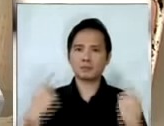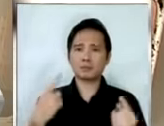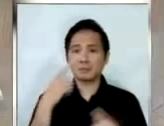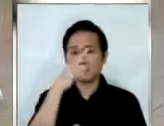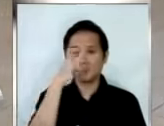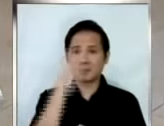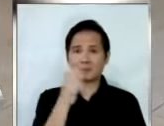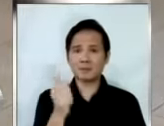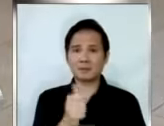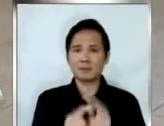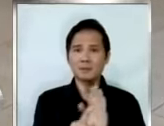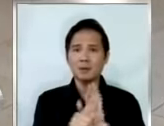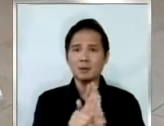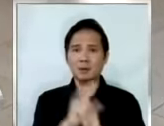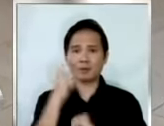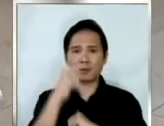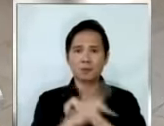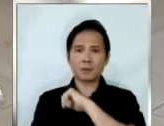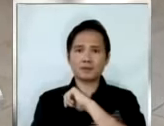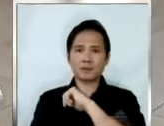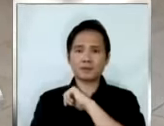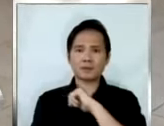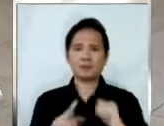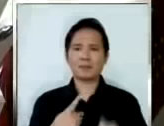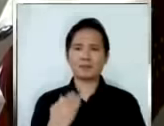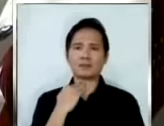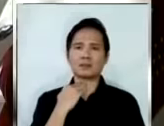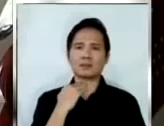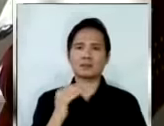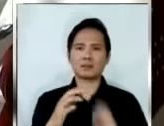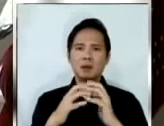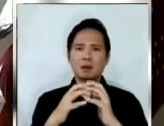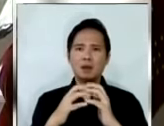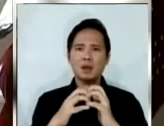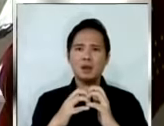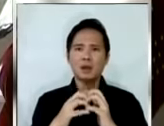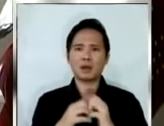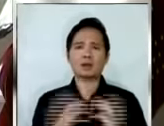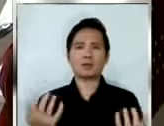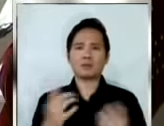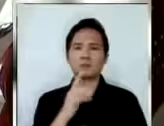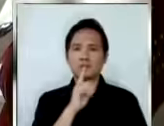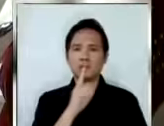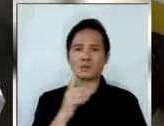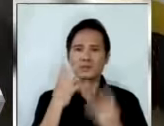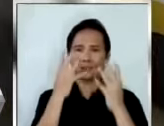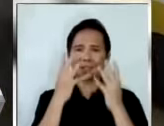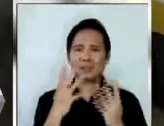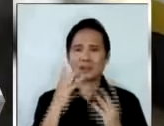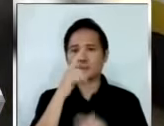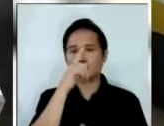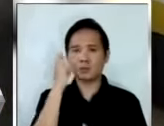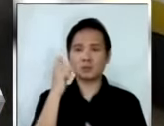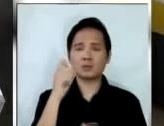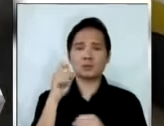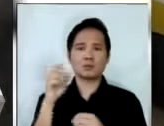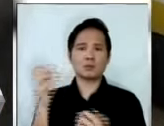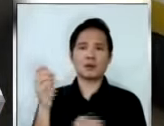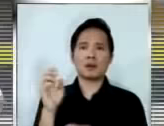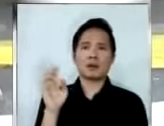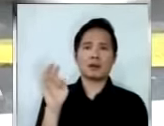bus. Tila sinasalamin ng mga terminal na ito ngayon ang lungkot ng hindi bababa sa 14,000 empleyado na mga miyembro ng Provincial